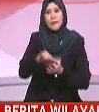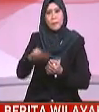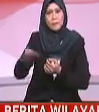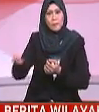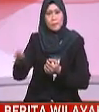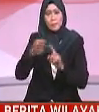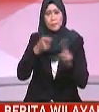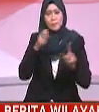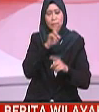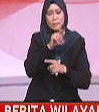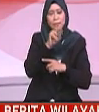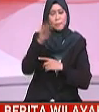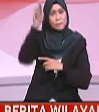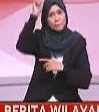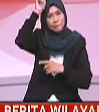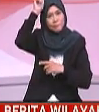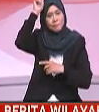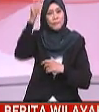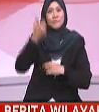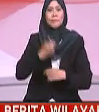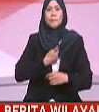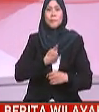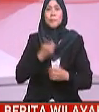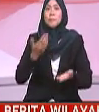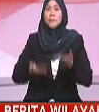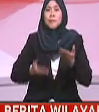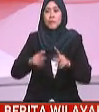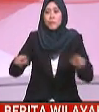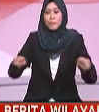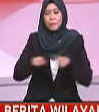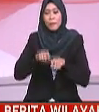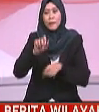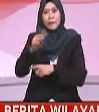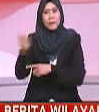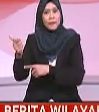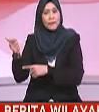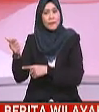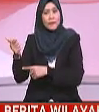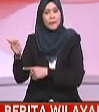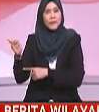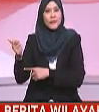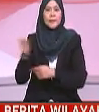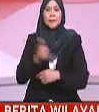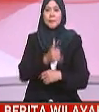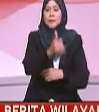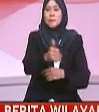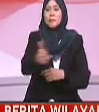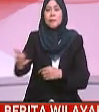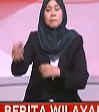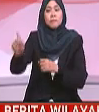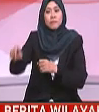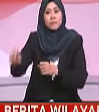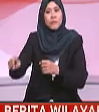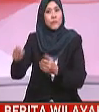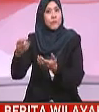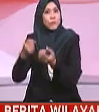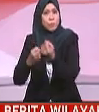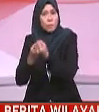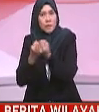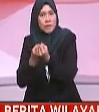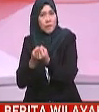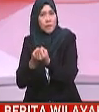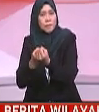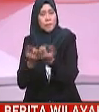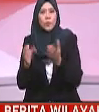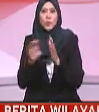eksklusif RTM Kelantan sendirilah. Mungkin di tempat lain, kalau yang kita kunjungi itu memerlukan sumbangan dalam bentuk lain sebagai